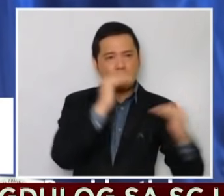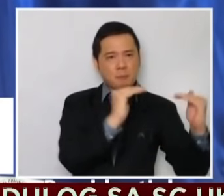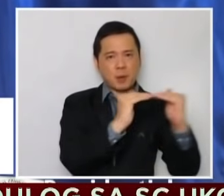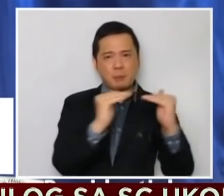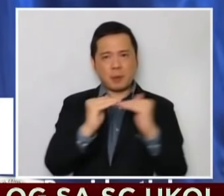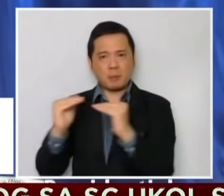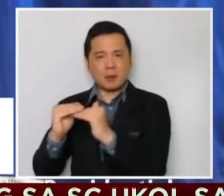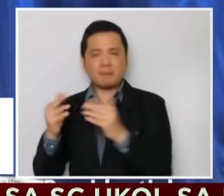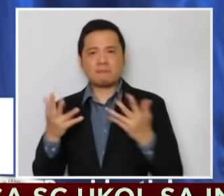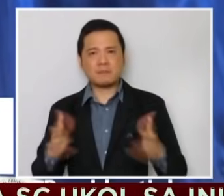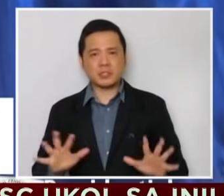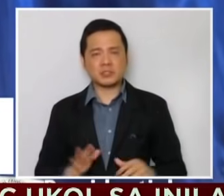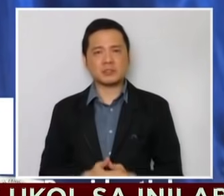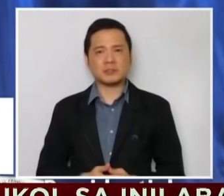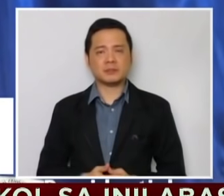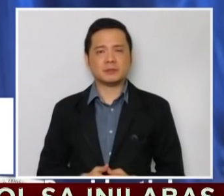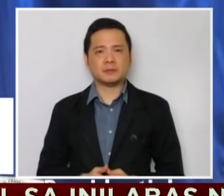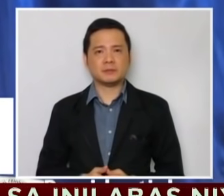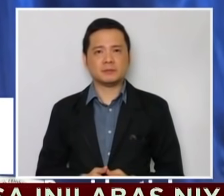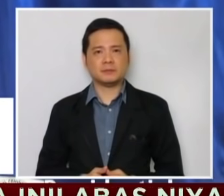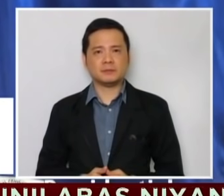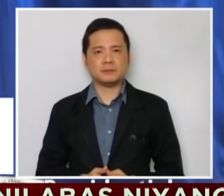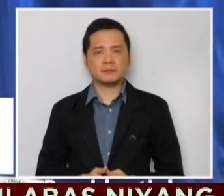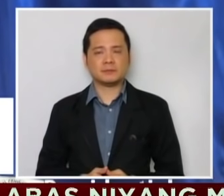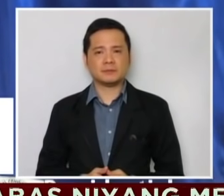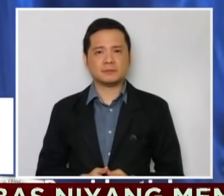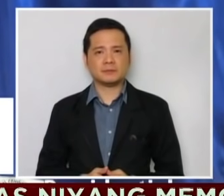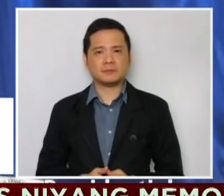Balanzo, ABS-CBN News.